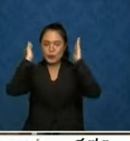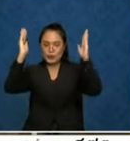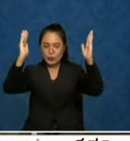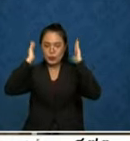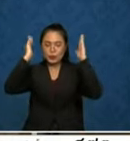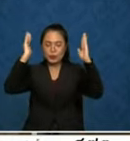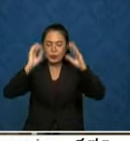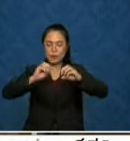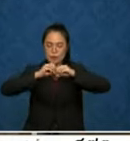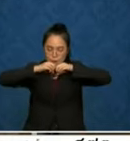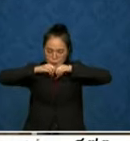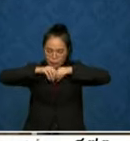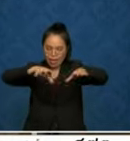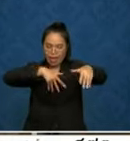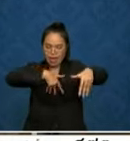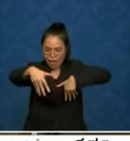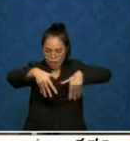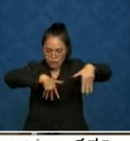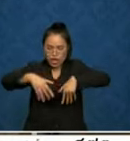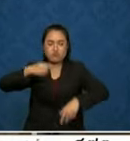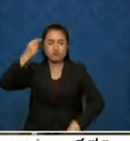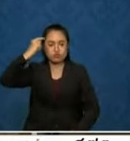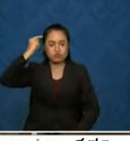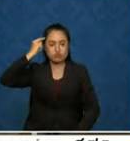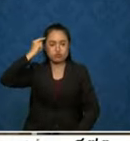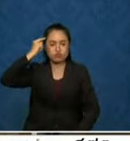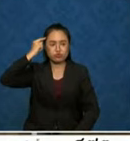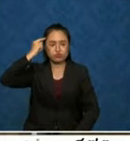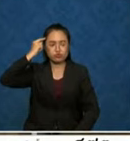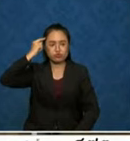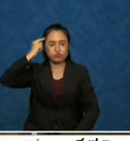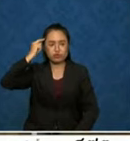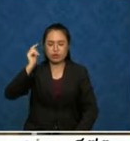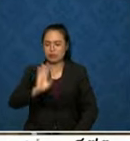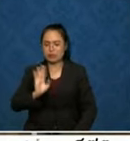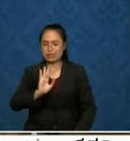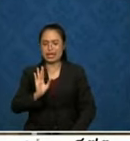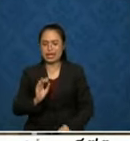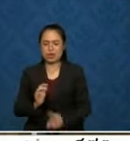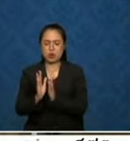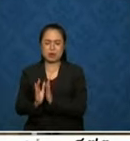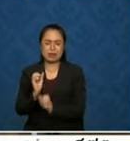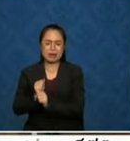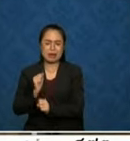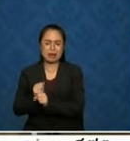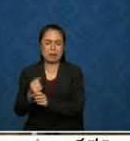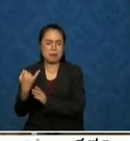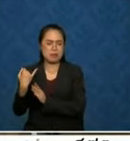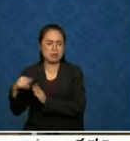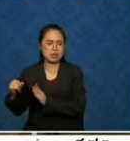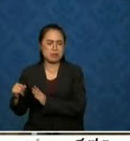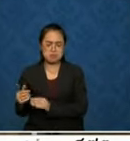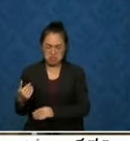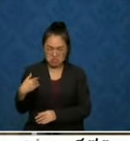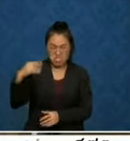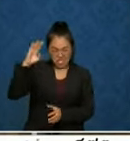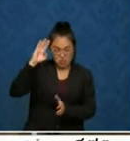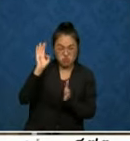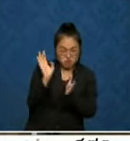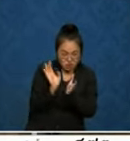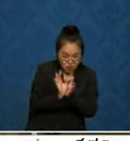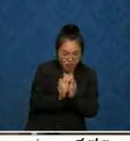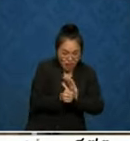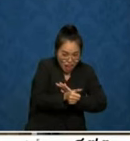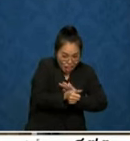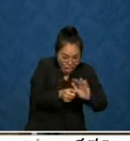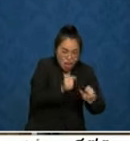แล้วแต่เพื่อให้พี่น้องเอาแข่งขันกับพวกนี้เจ้าหน้าที่จะไปเป็นพวกเขานะครับบางครั้งมีตำรวจไปอวดไปท